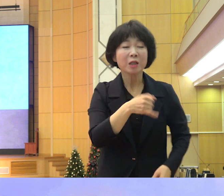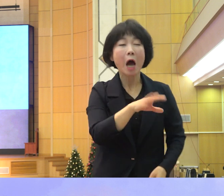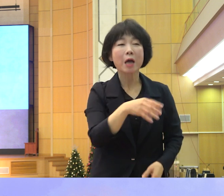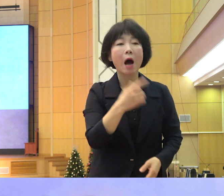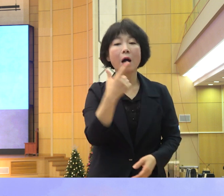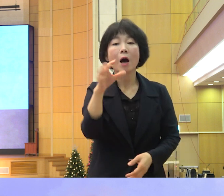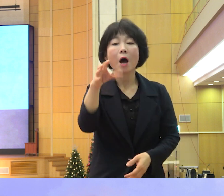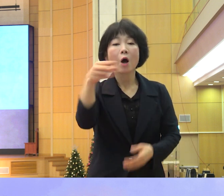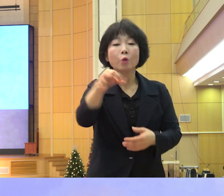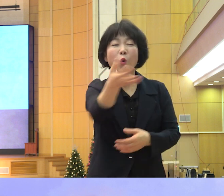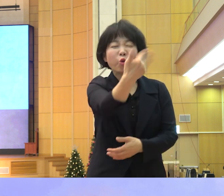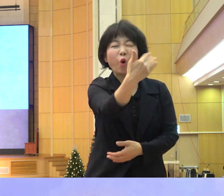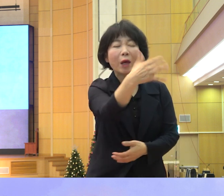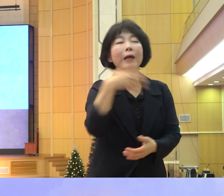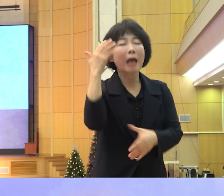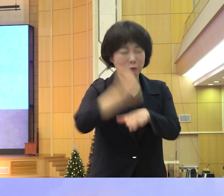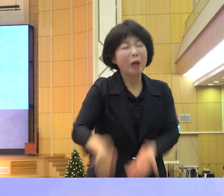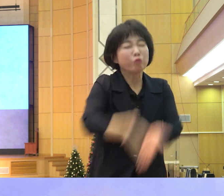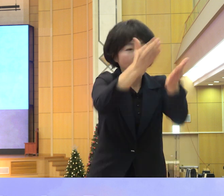떼어 먹는 자도 있어.